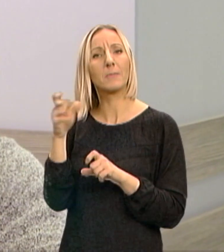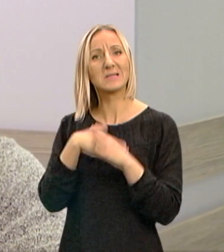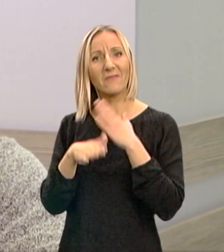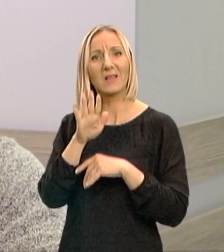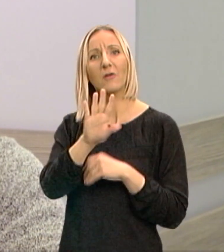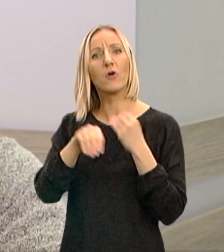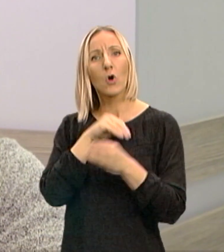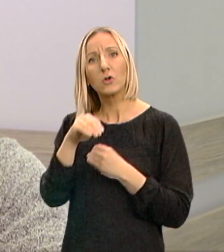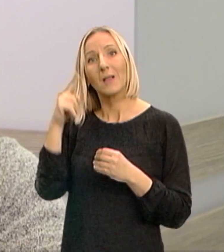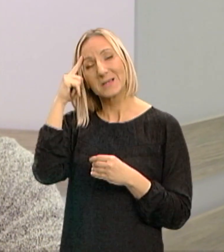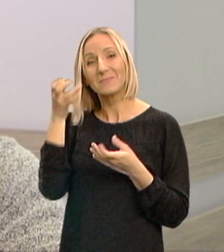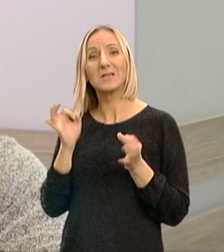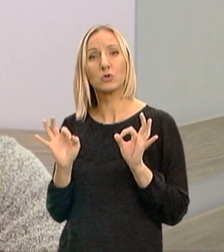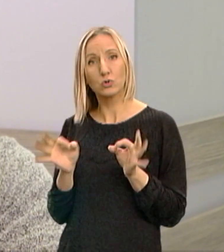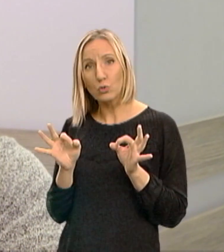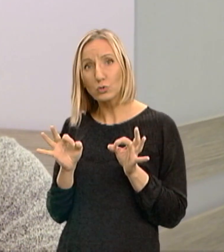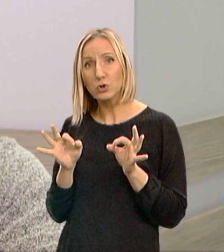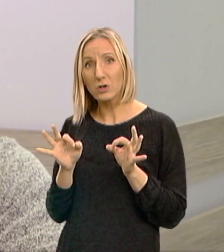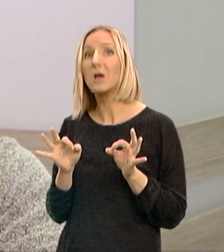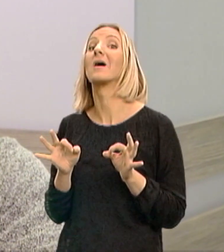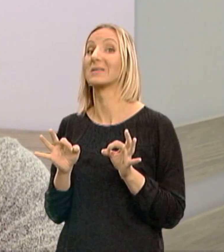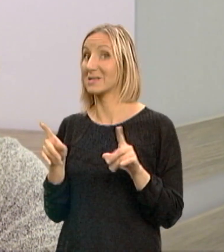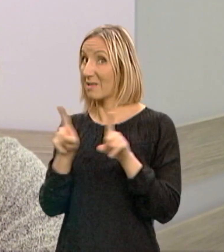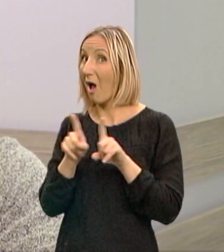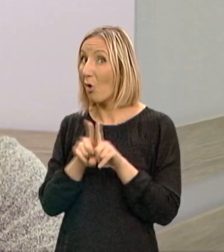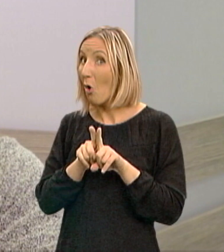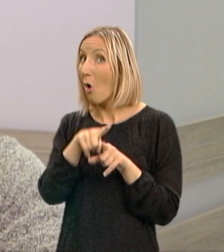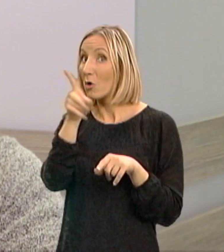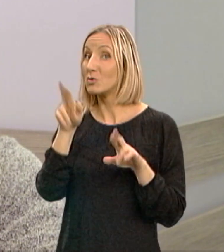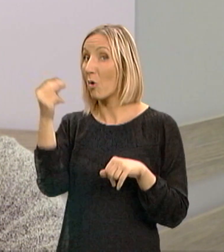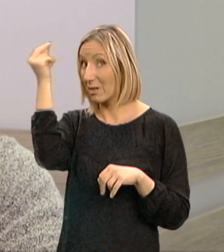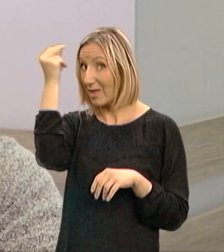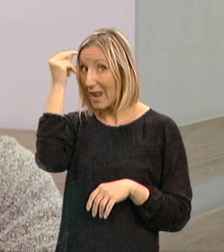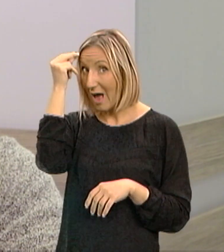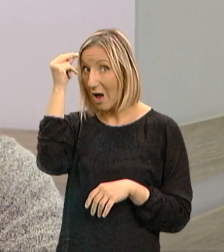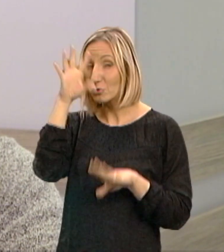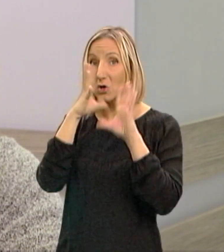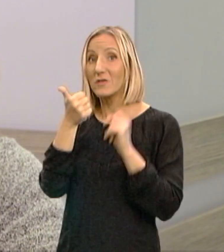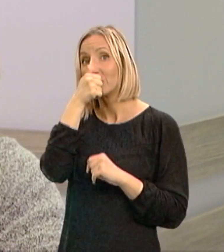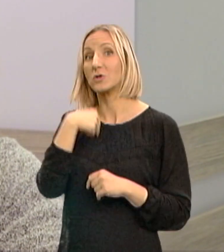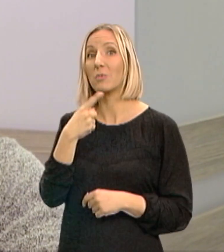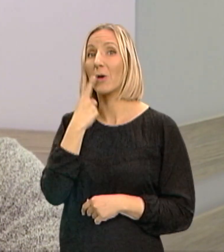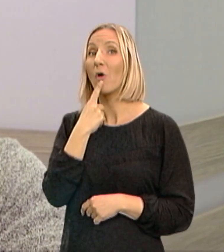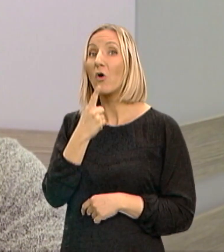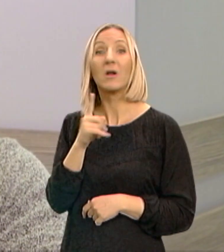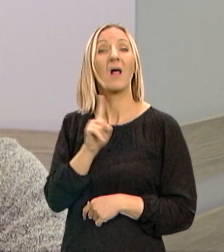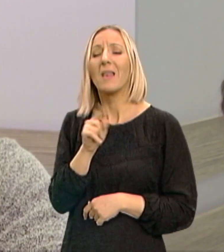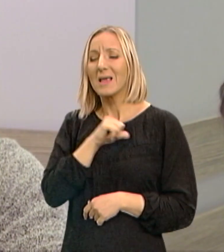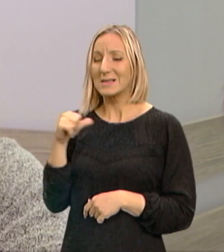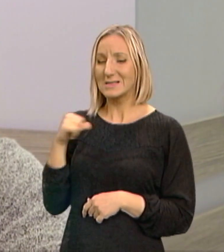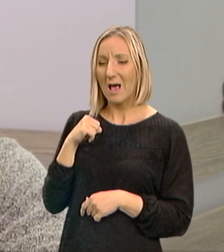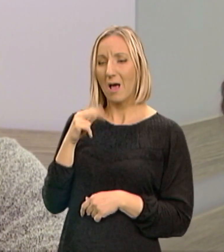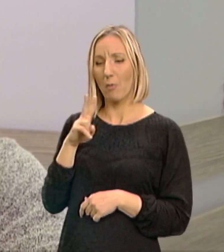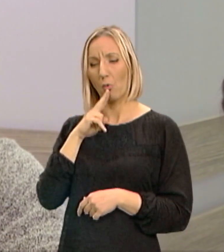da su stručnjaci vrlo mogli da nauče o svemu onome o čemu smo mi pričali, ne kao doživljaju roditelje, već